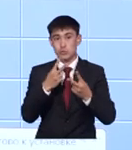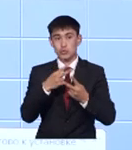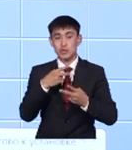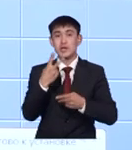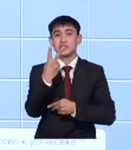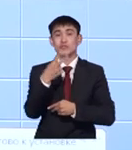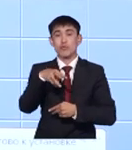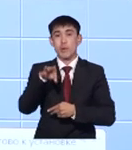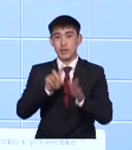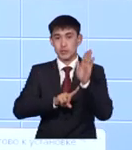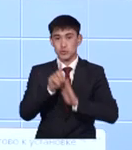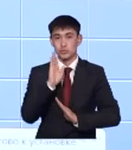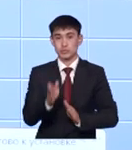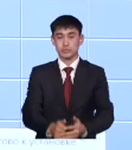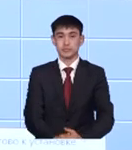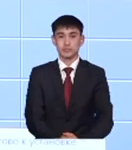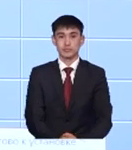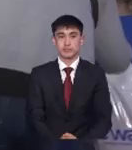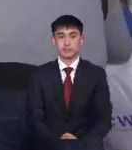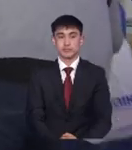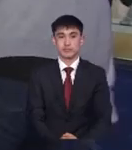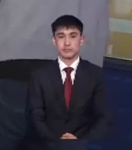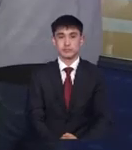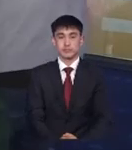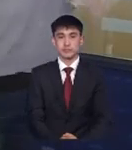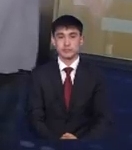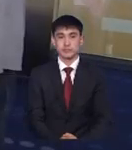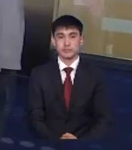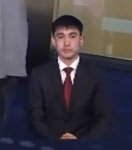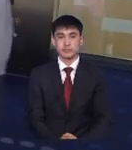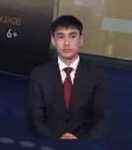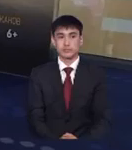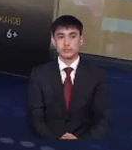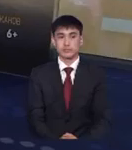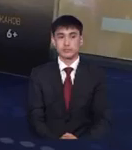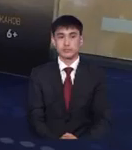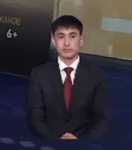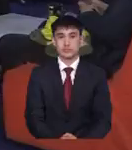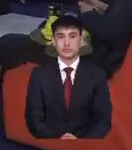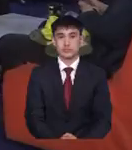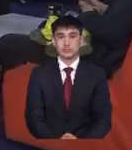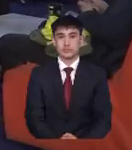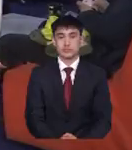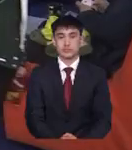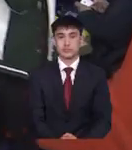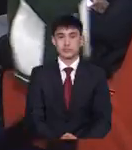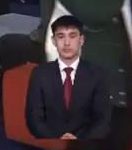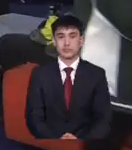со 2 мая. Айгерим Копаева, Нуржан Касабулатов, Бакдаулет Багдатұлы, телерадио компания ЖТСУ, Талдыкорган.